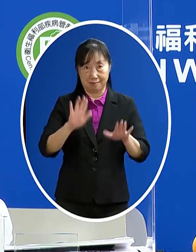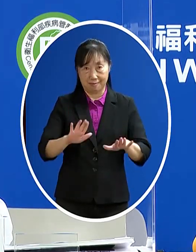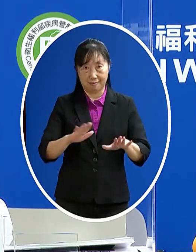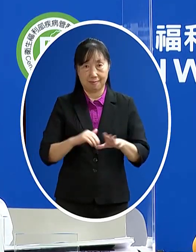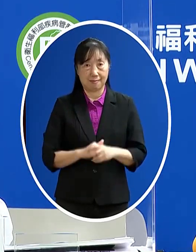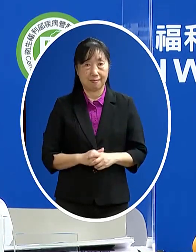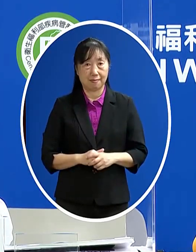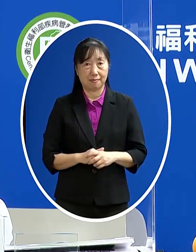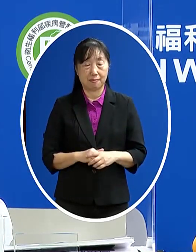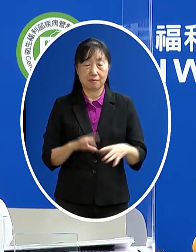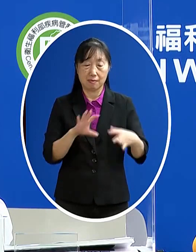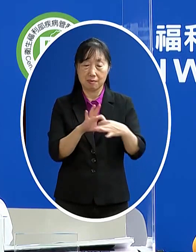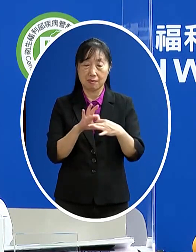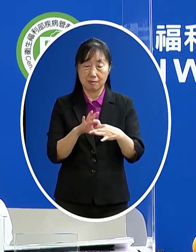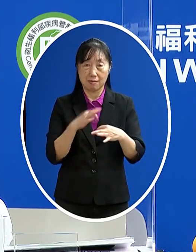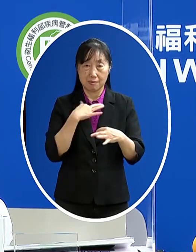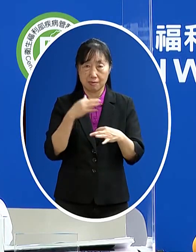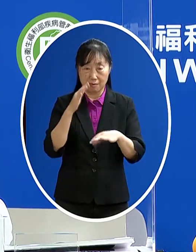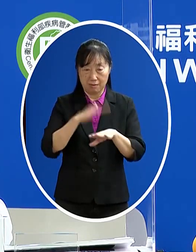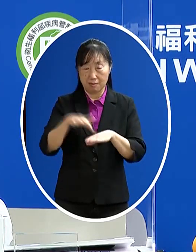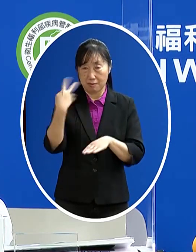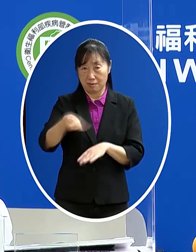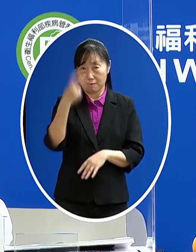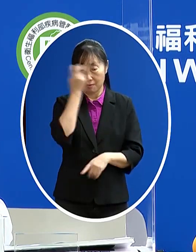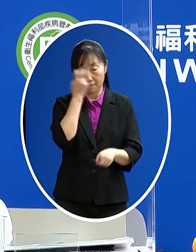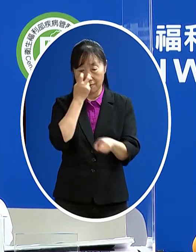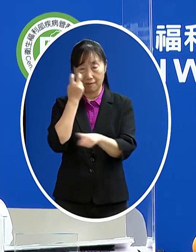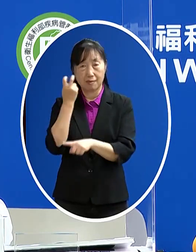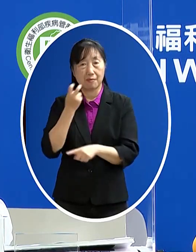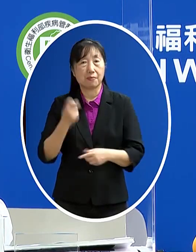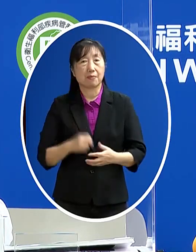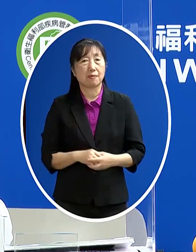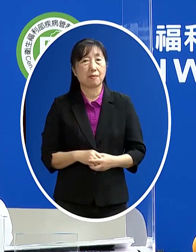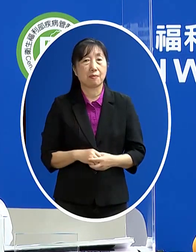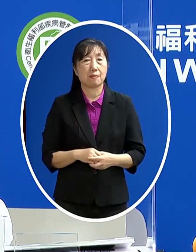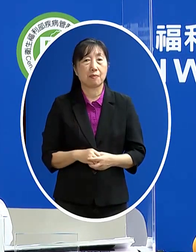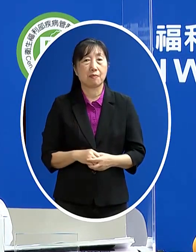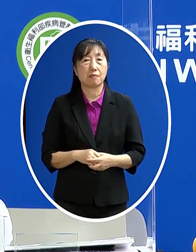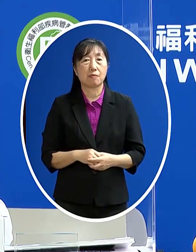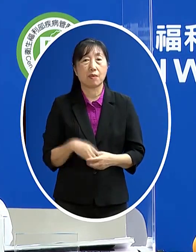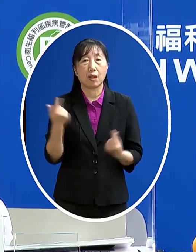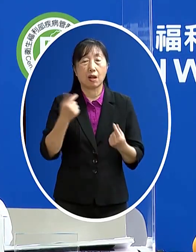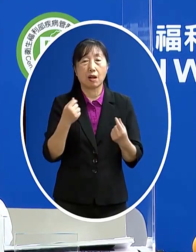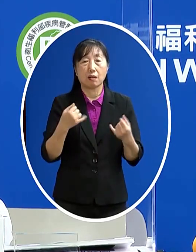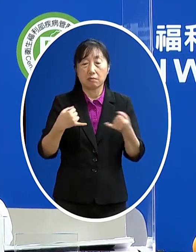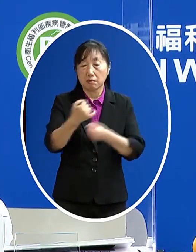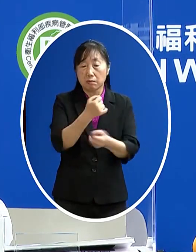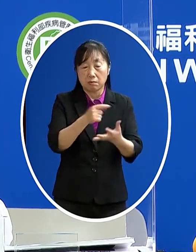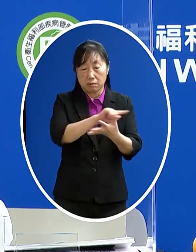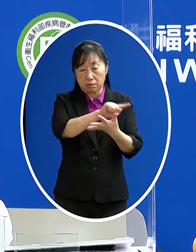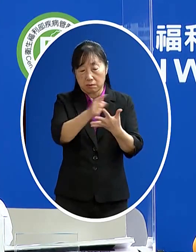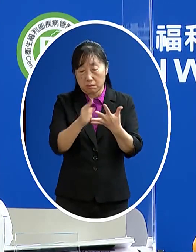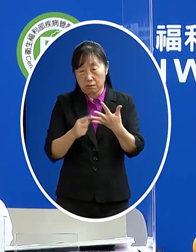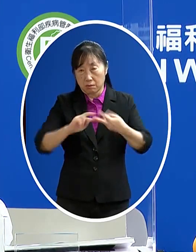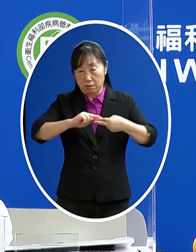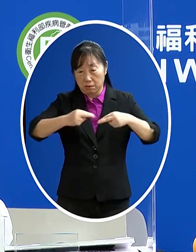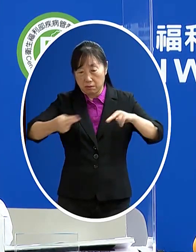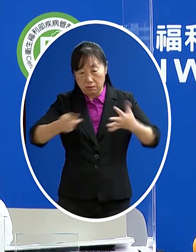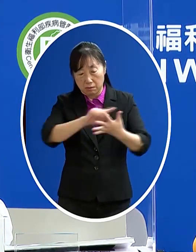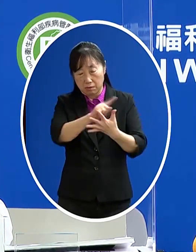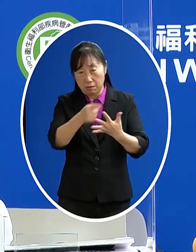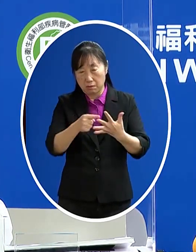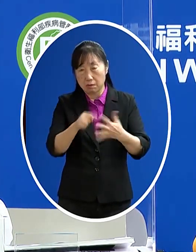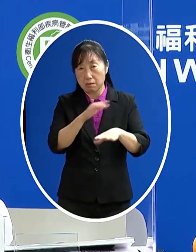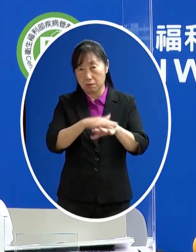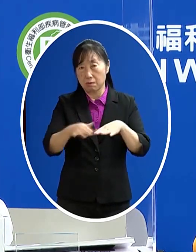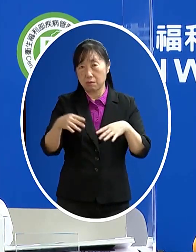这个关联性哈，我们要检测相关的一些这些基因的序列哈，那能够让这个情形能够更清